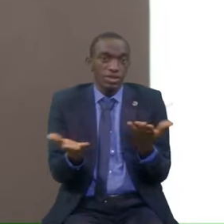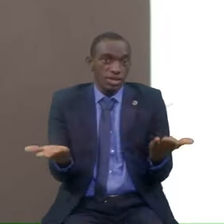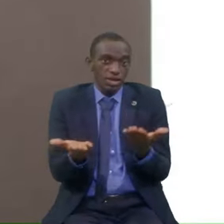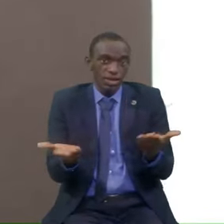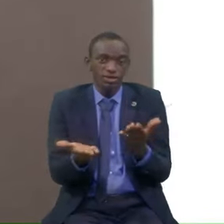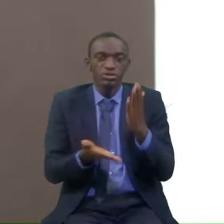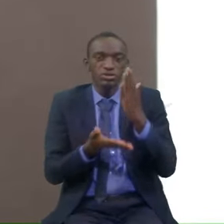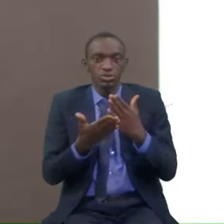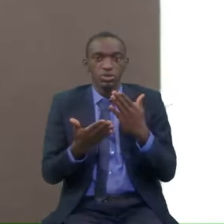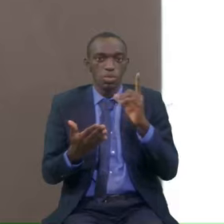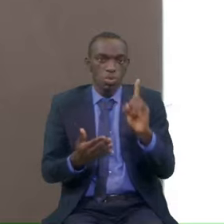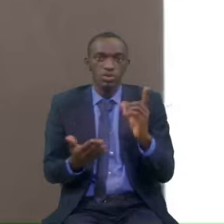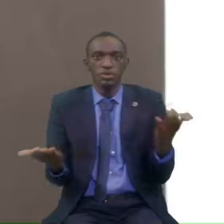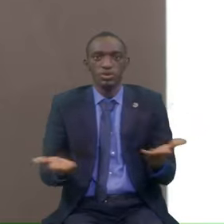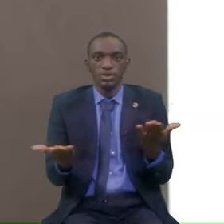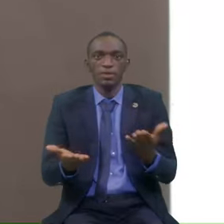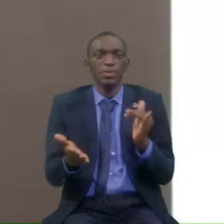il y a quelqu'un ici